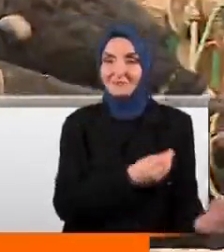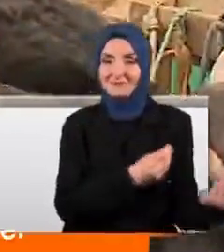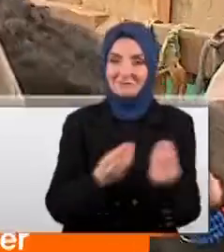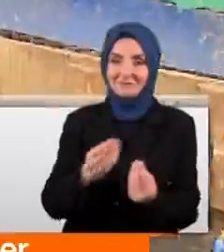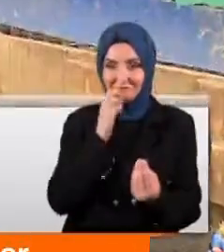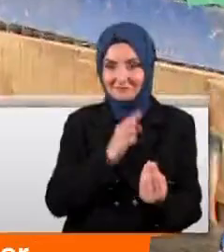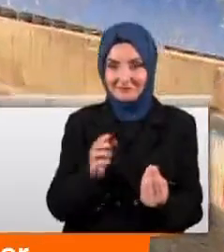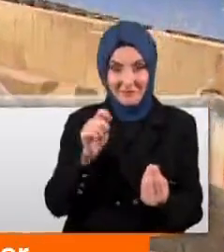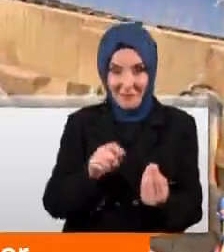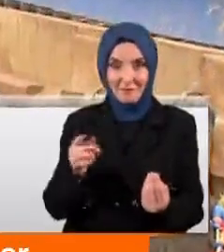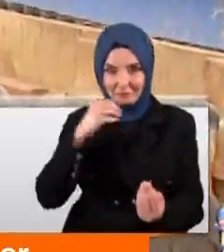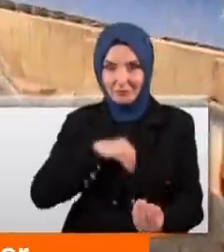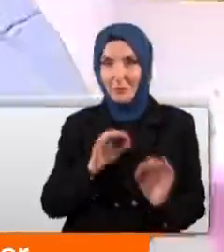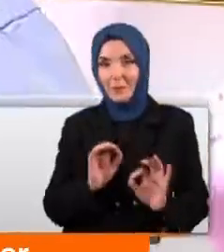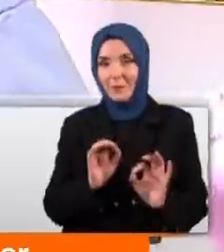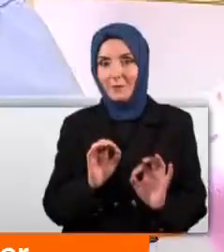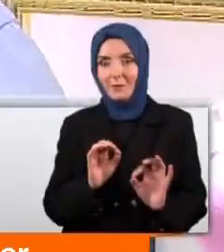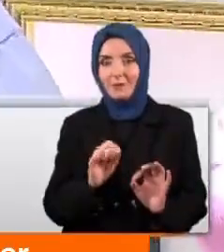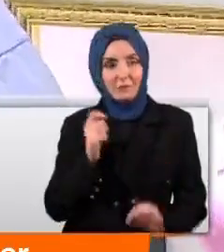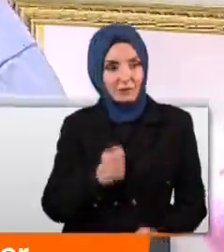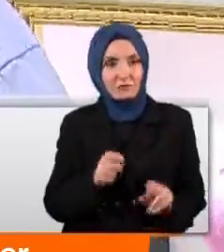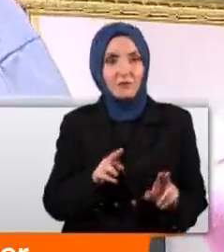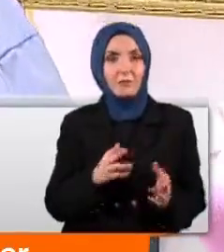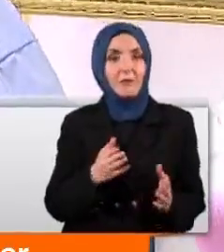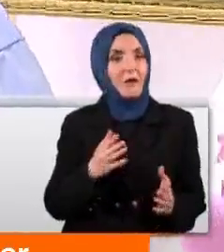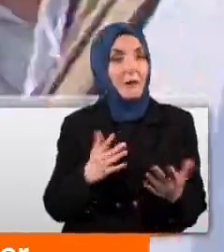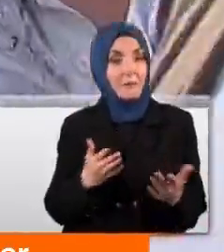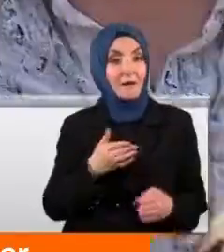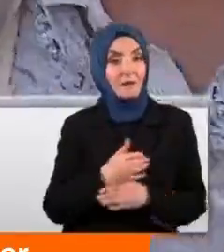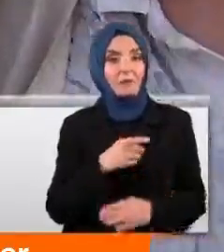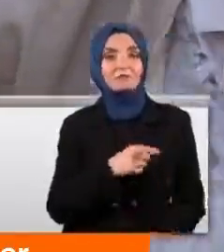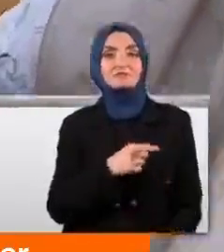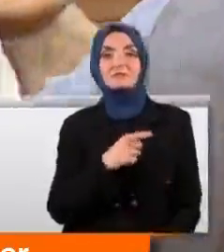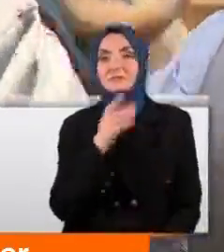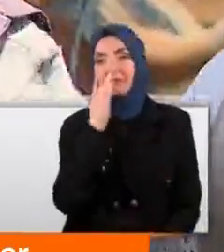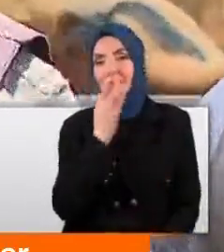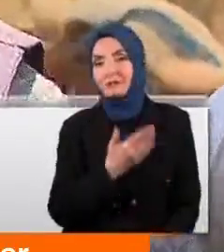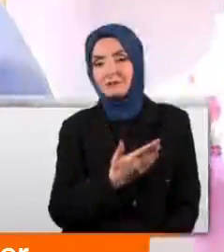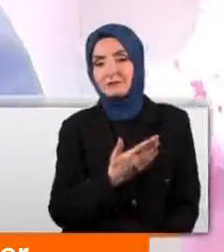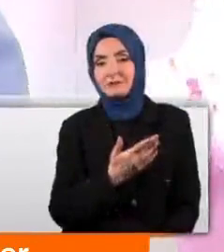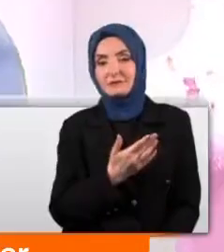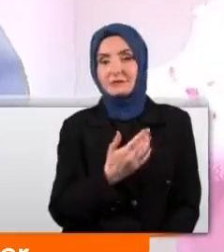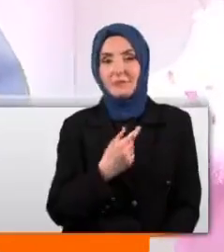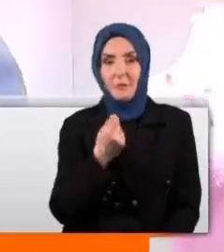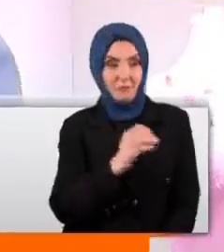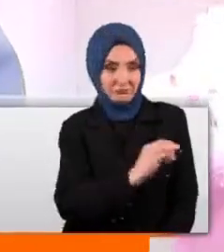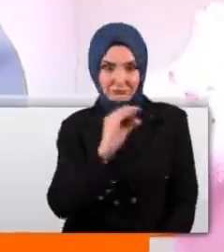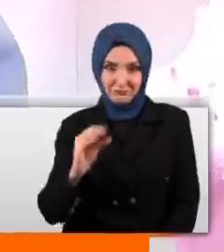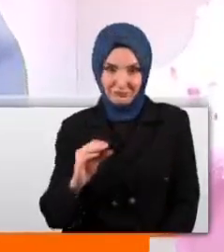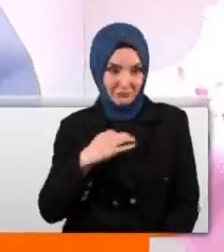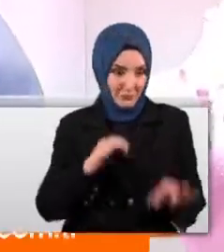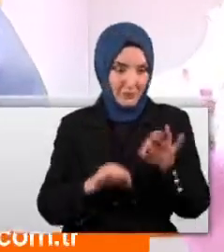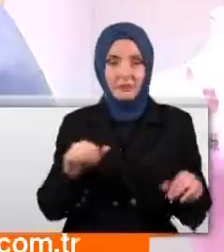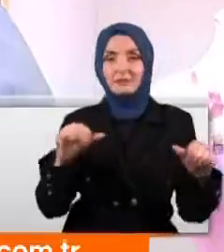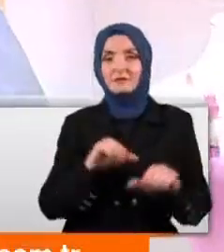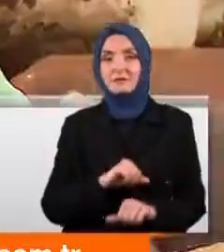Gerçek gibi abi. Ama? Sahte. Vatandaşlarımızın çok dikkat etmesi lazım. Bu kadar inceleme şansımız yok büyük paranın içinde. Bir anda değil de sıkıştırarak